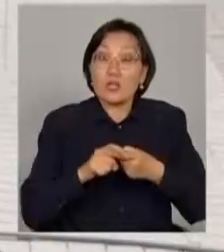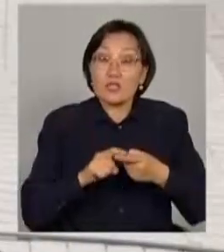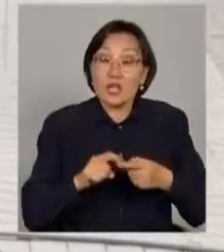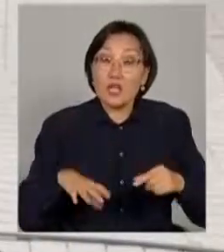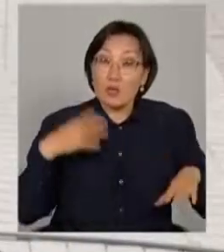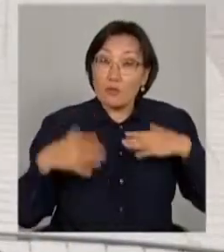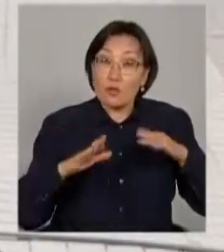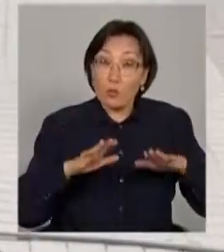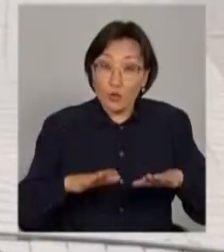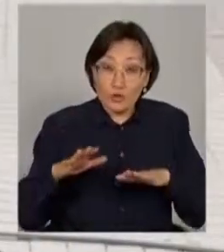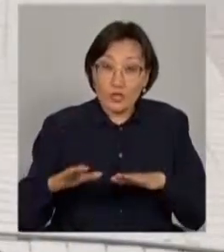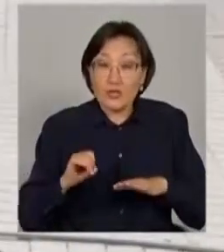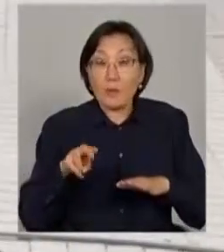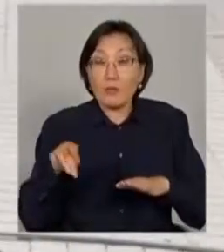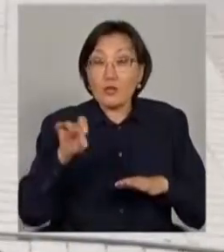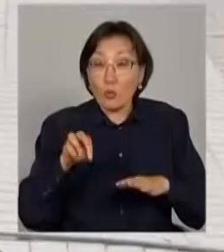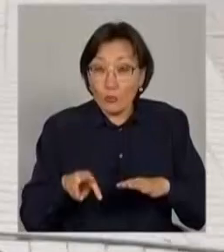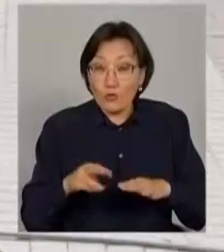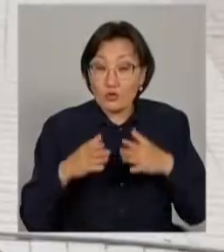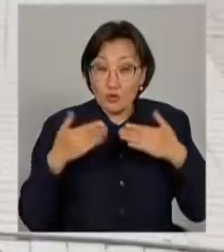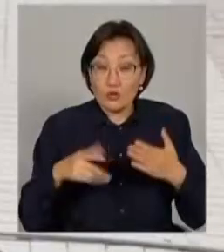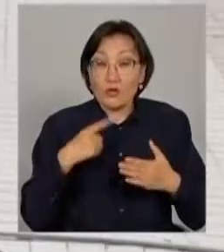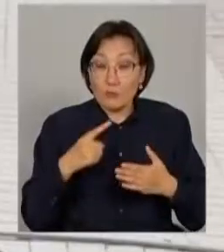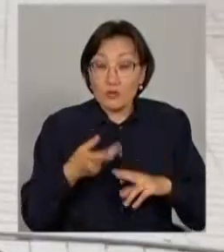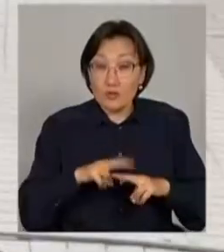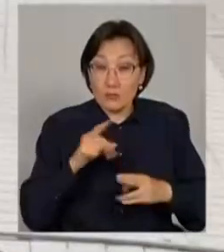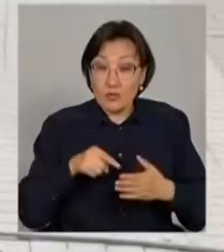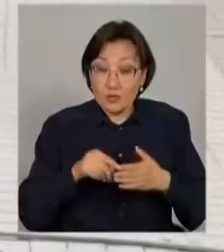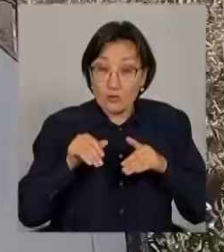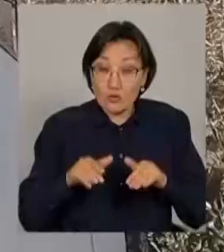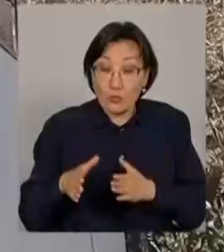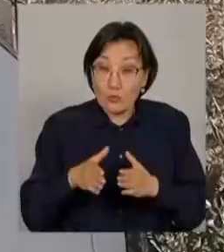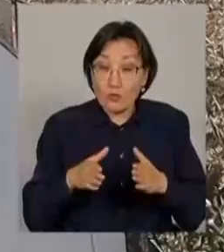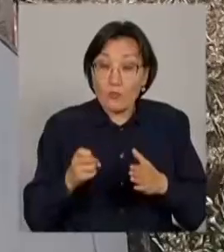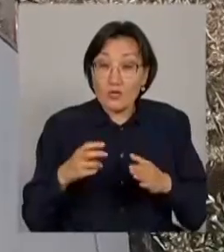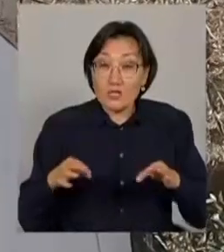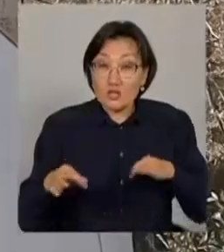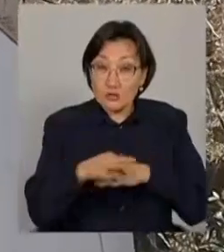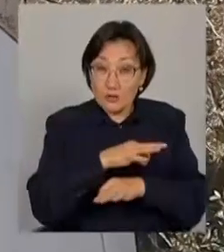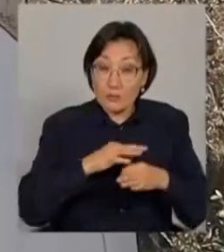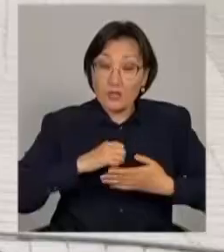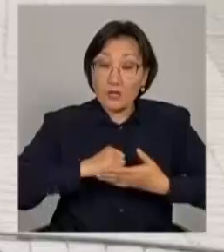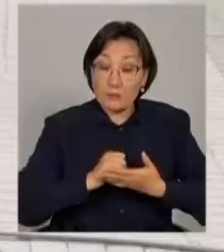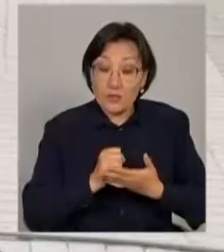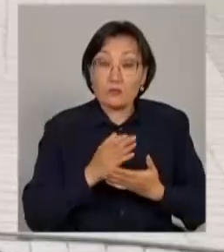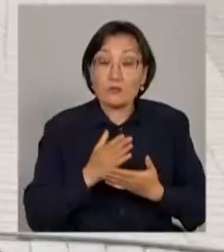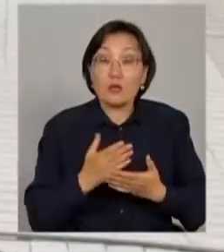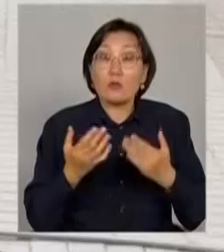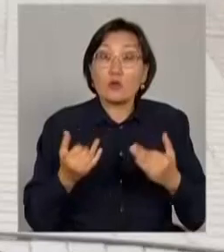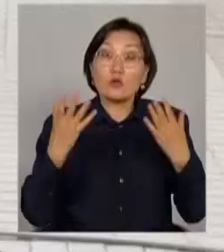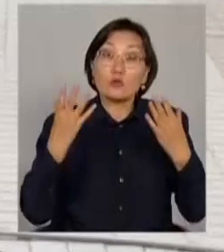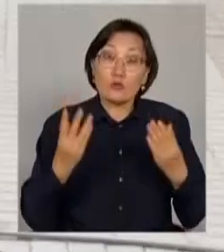Және де бүгінгі күні бүгінде бұл мәселені шешу жолында біршама іс-шаралар қабылданып жатыр. Күні